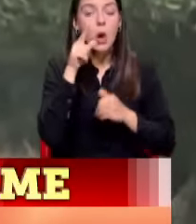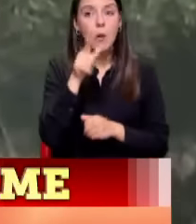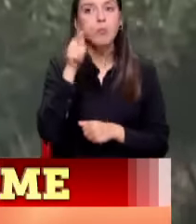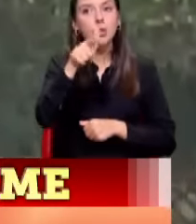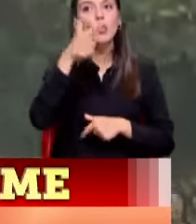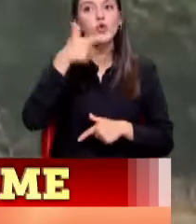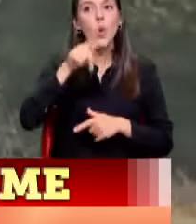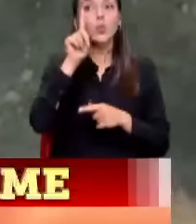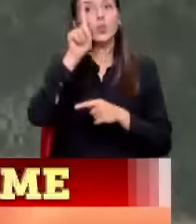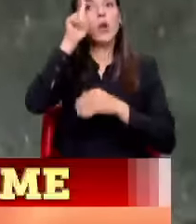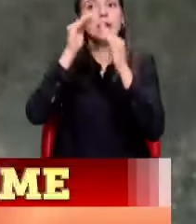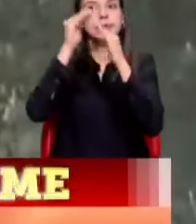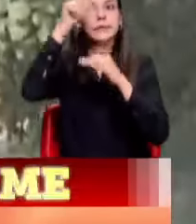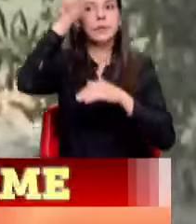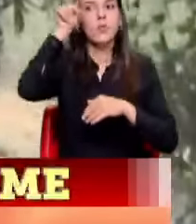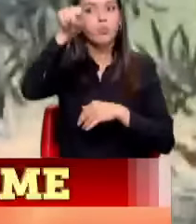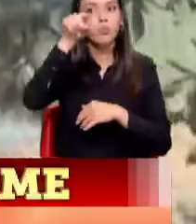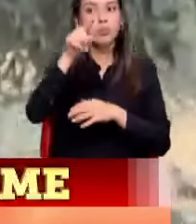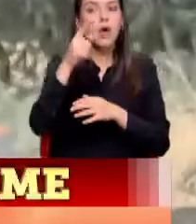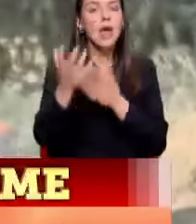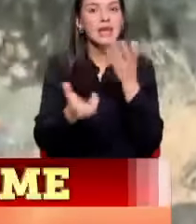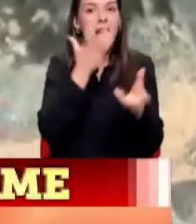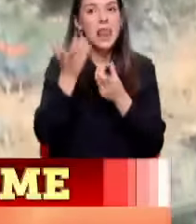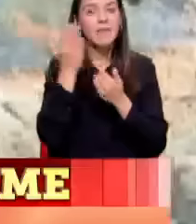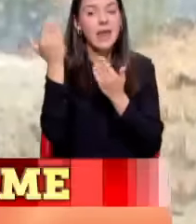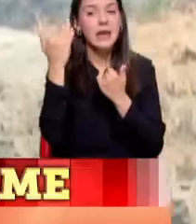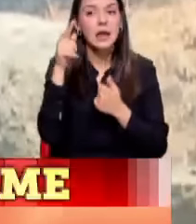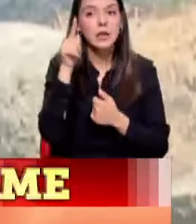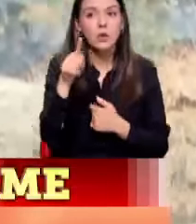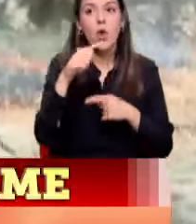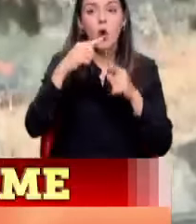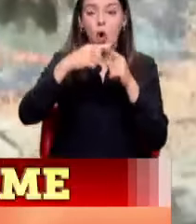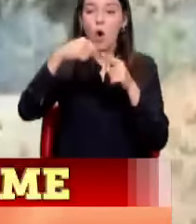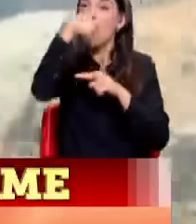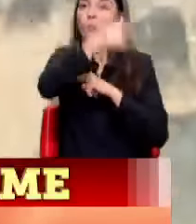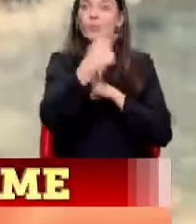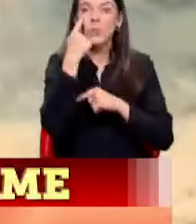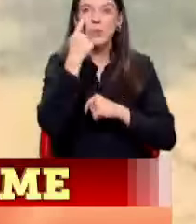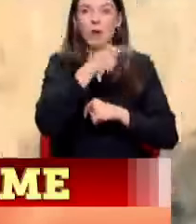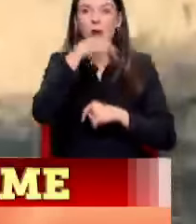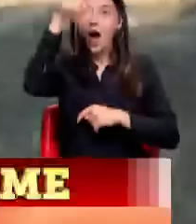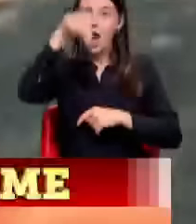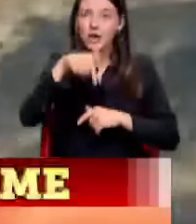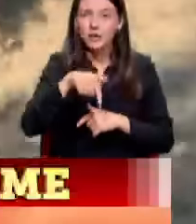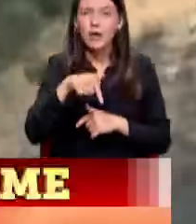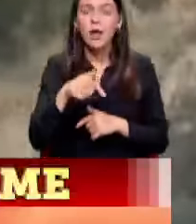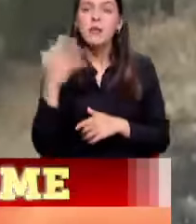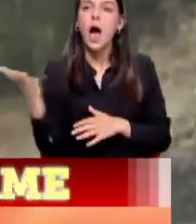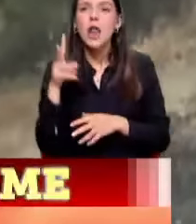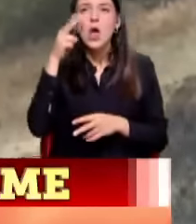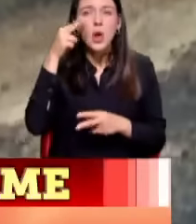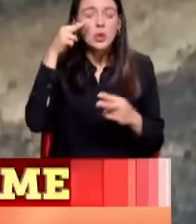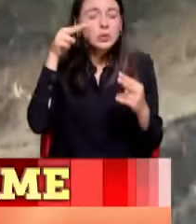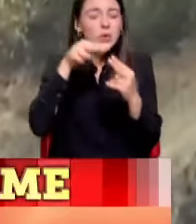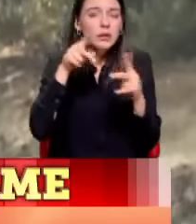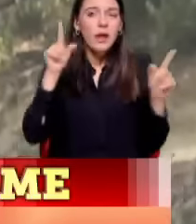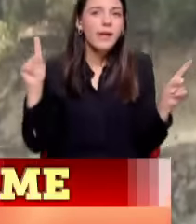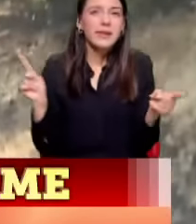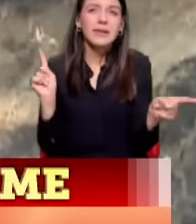köyün üst tarafı. Buraya da doğru ulaştı alevler. Diğer taraftan aşağıdaysa artık göz gözü görmeyecek